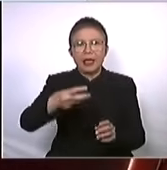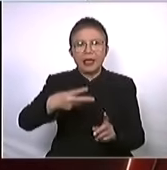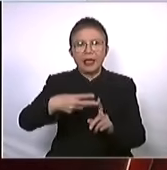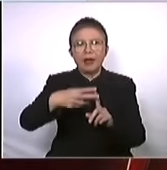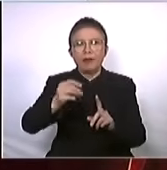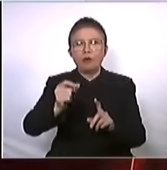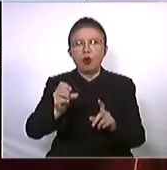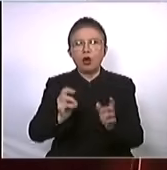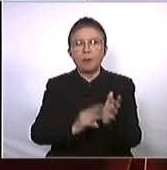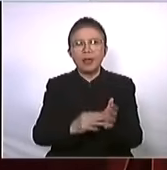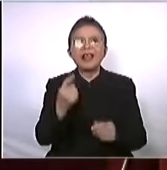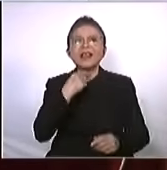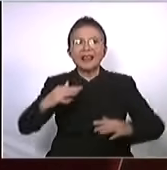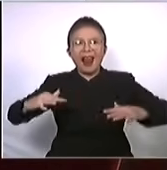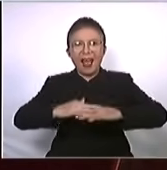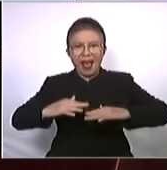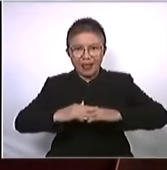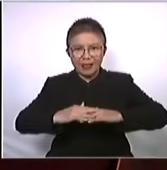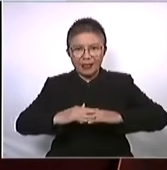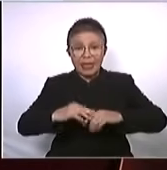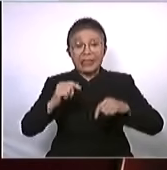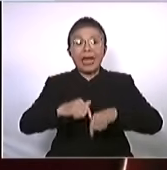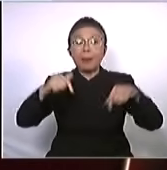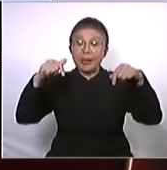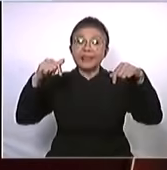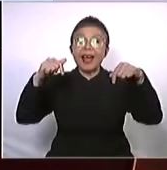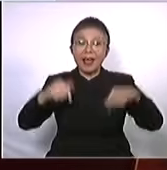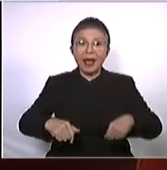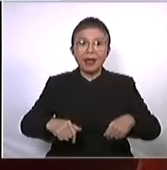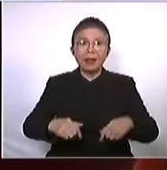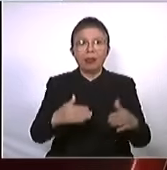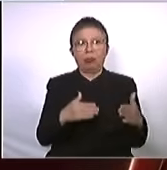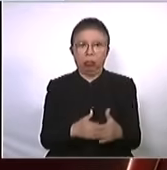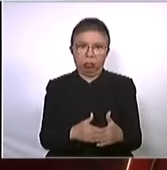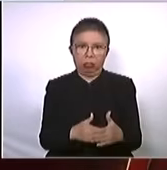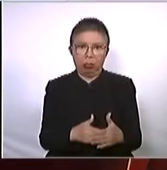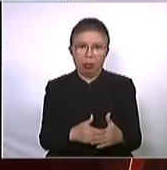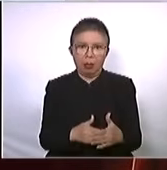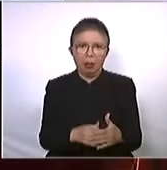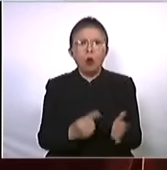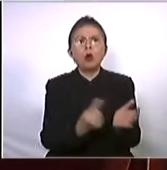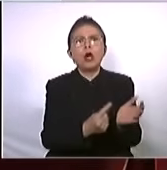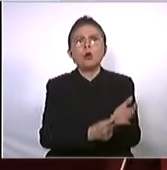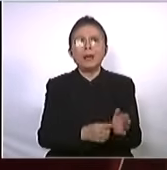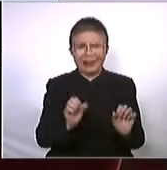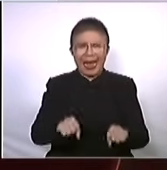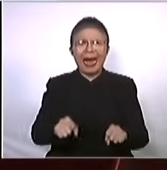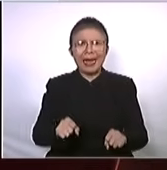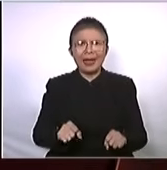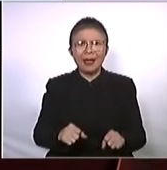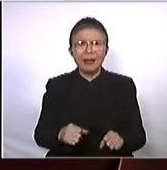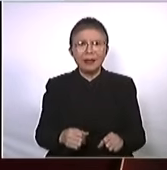redistribusi lahan itu tadi yang sampai sekarang itu tidak jalan meskipun undang-undangnya masih berlaku